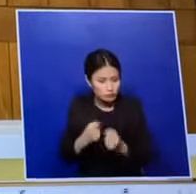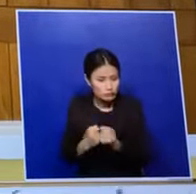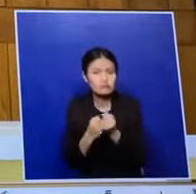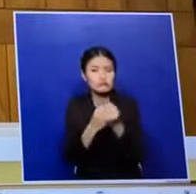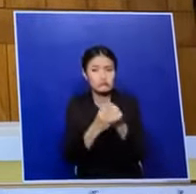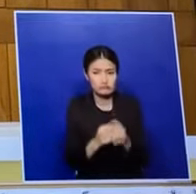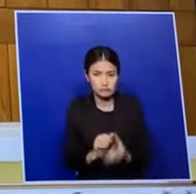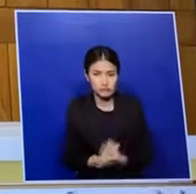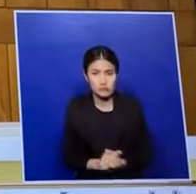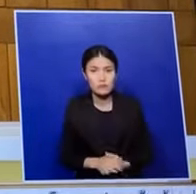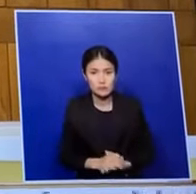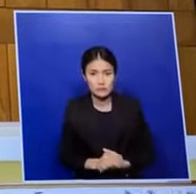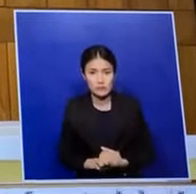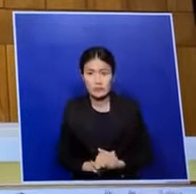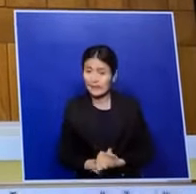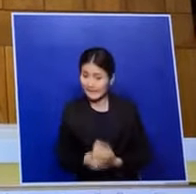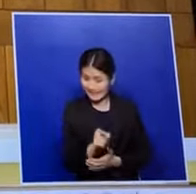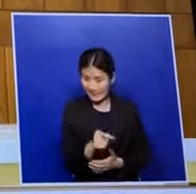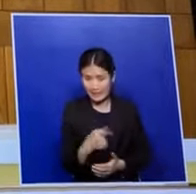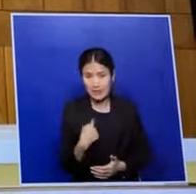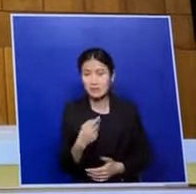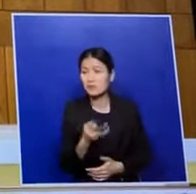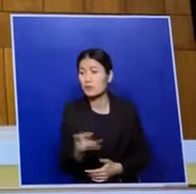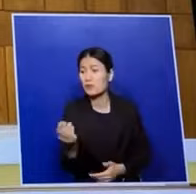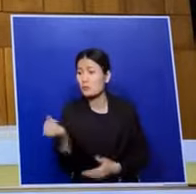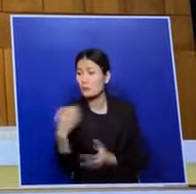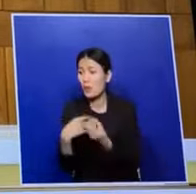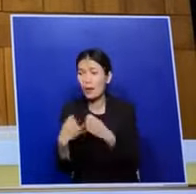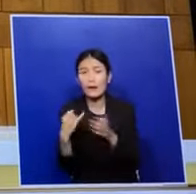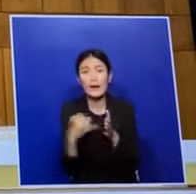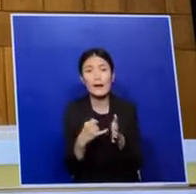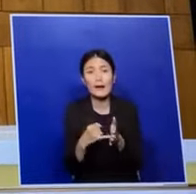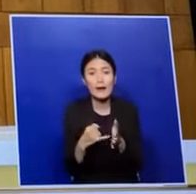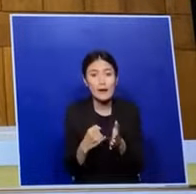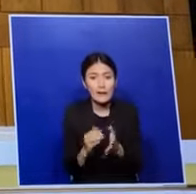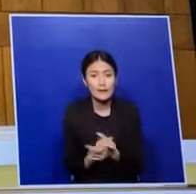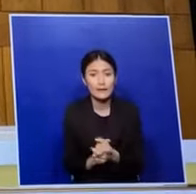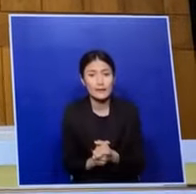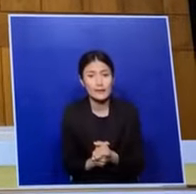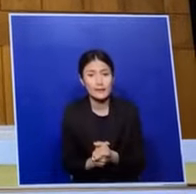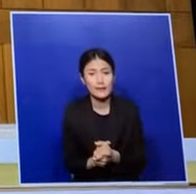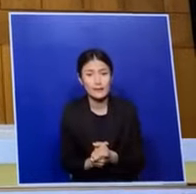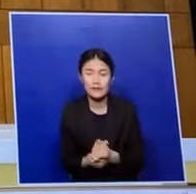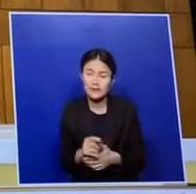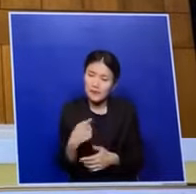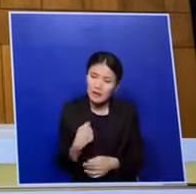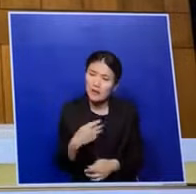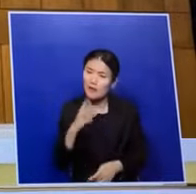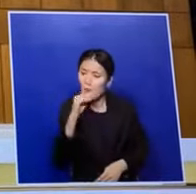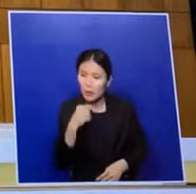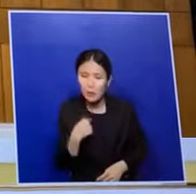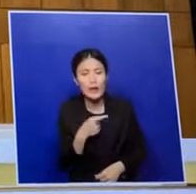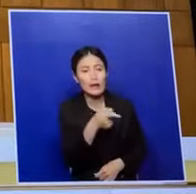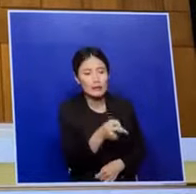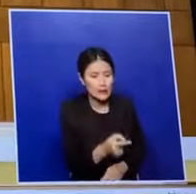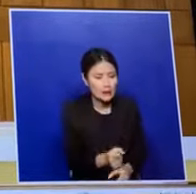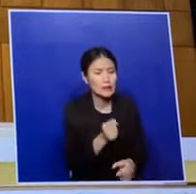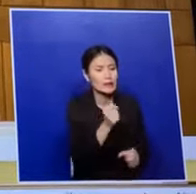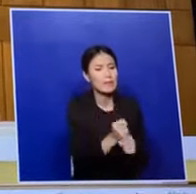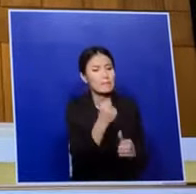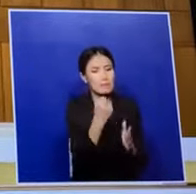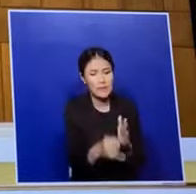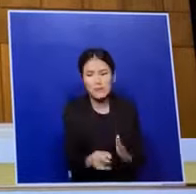ในเรื่องนี้หลายคนอาจจะมองเป็นเรื่องง่ายนะเราอาจจะกล่าวหาว่าใครกระทำหรือไม่กระทำใครรับประโยชน์ใครเ